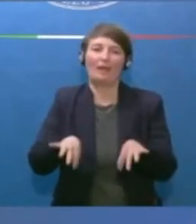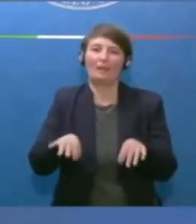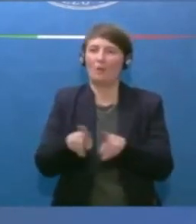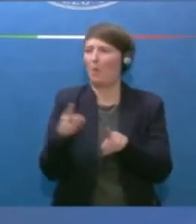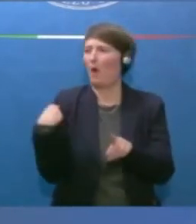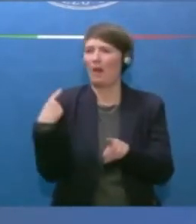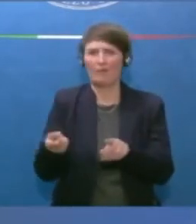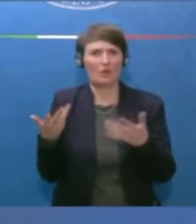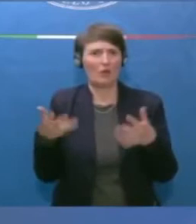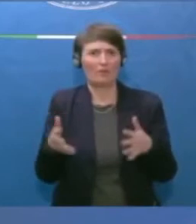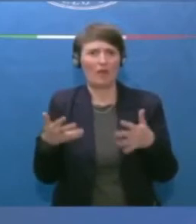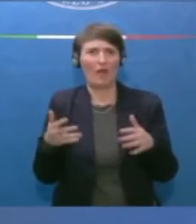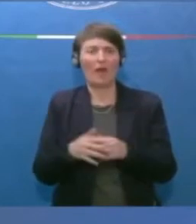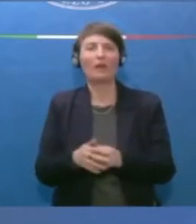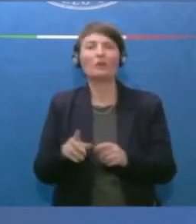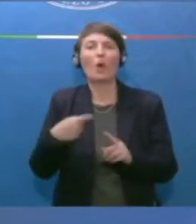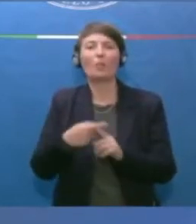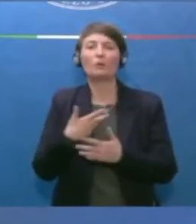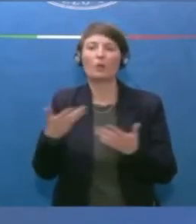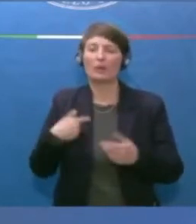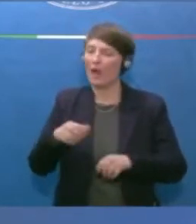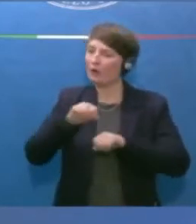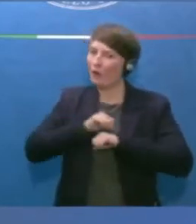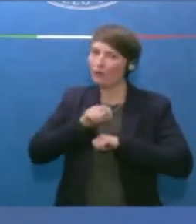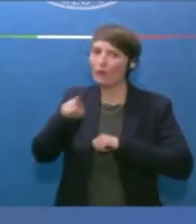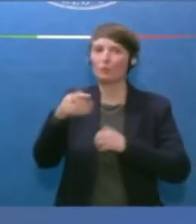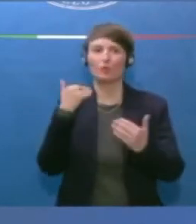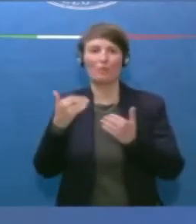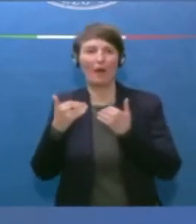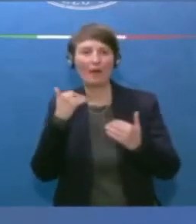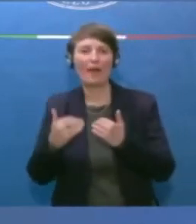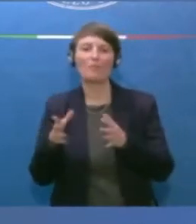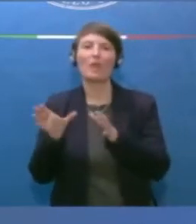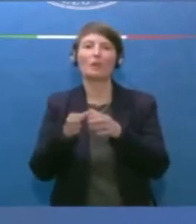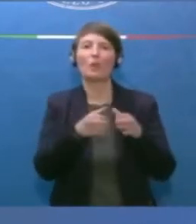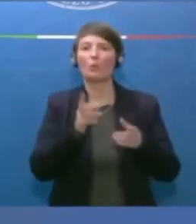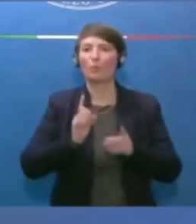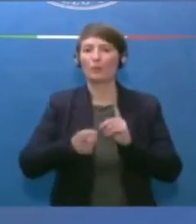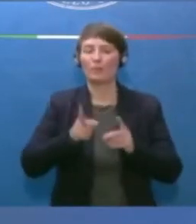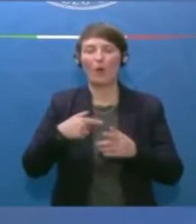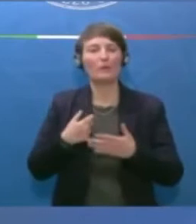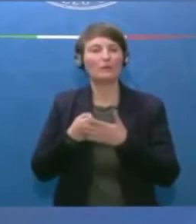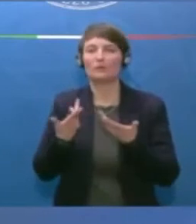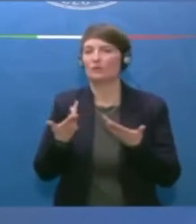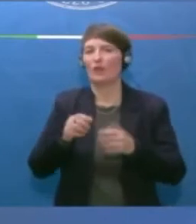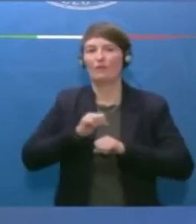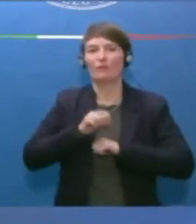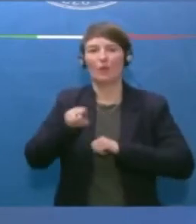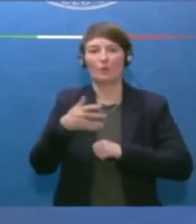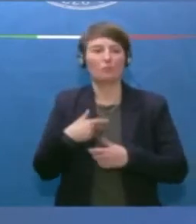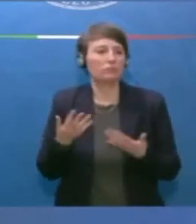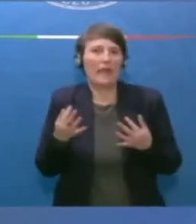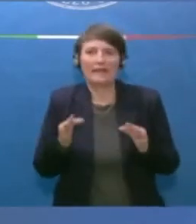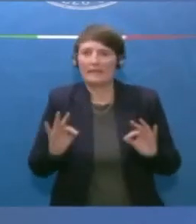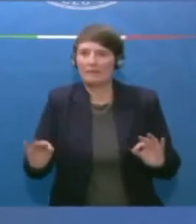e conto sul parlamento sulle forze politiche e quindi e le col massimo rispetto è che ho detto le cose